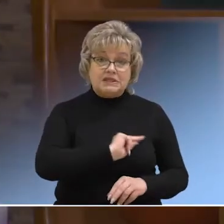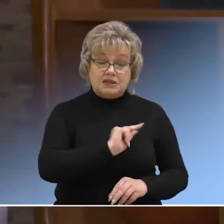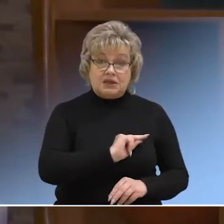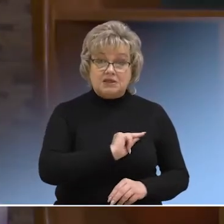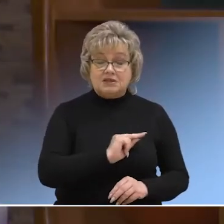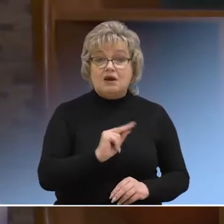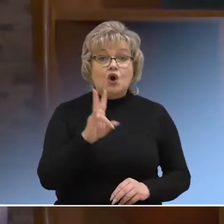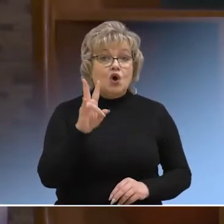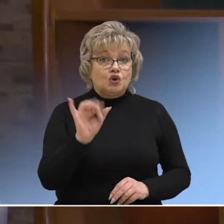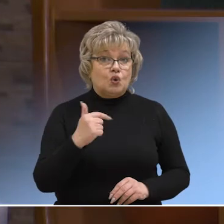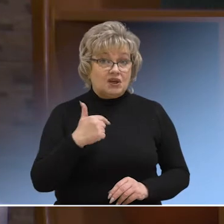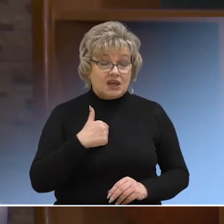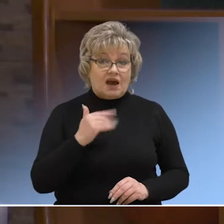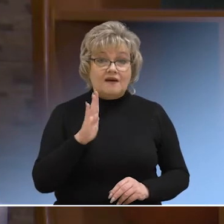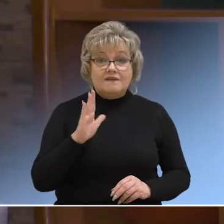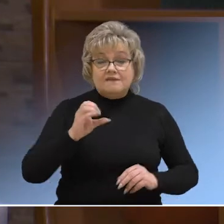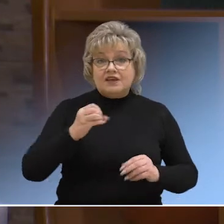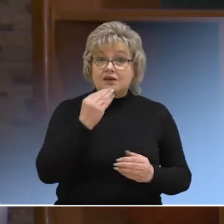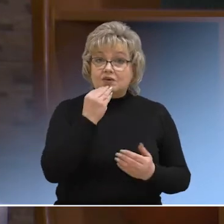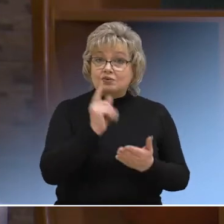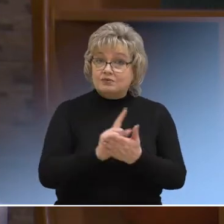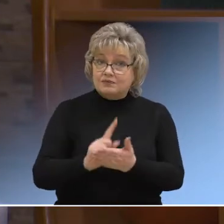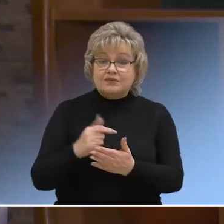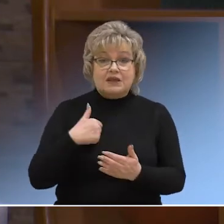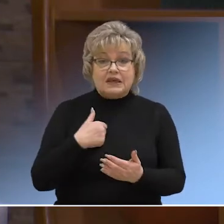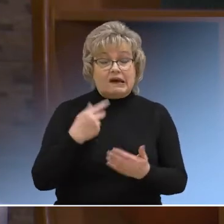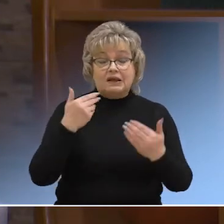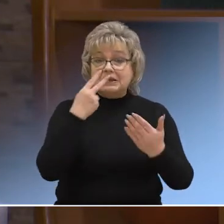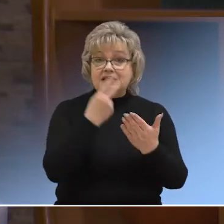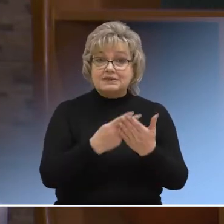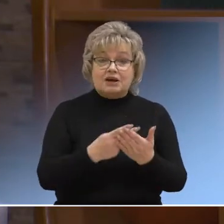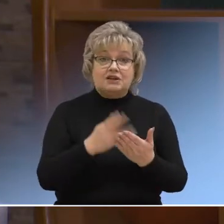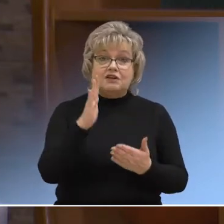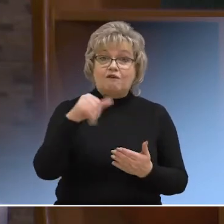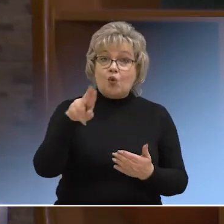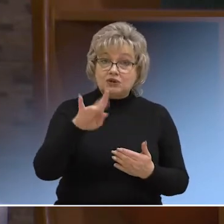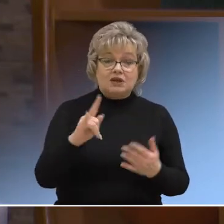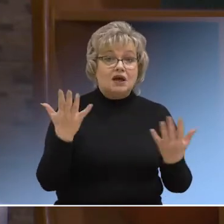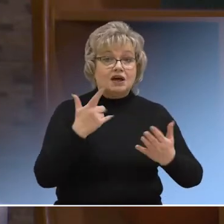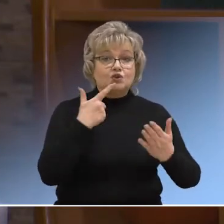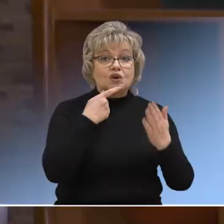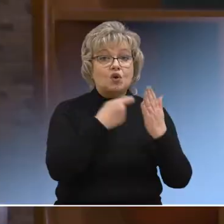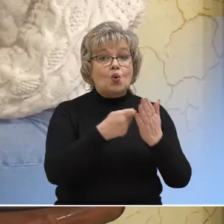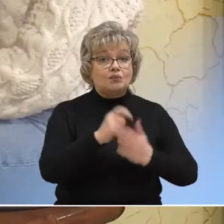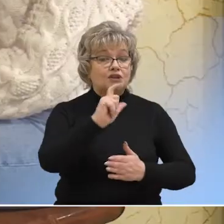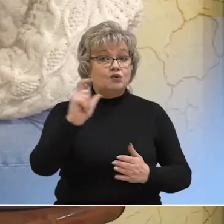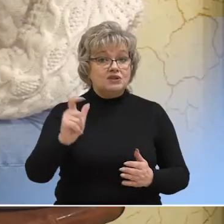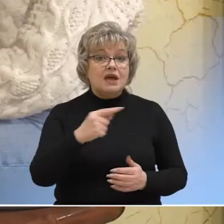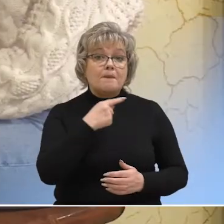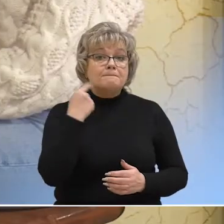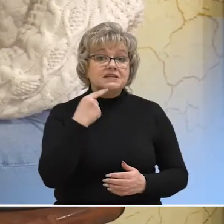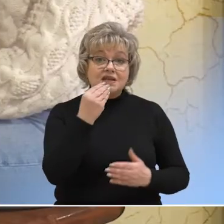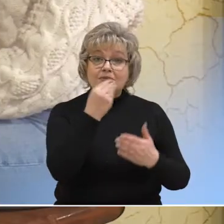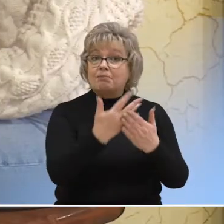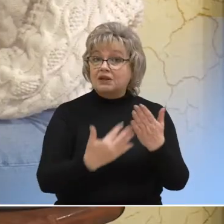деятельности, вот. Но так как я вегетарианка, я не рассматривала фонды, которые кормят людей мясными продуктами, вот. И